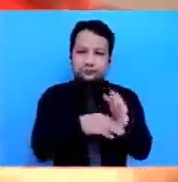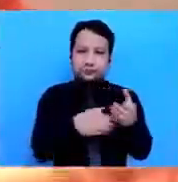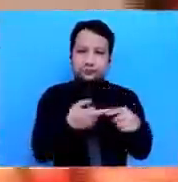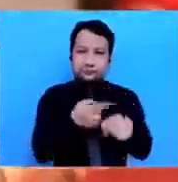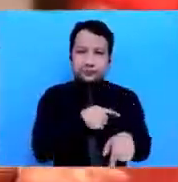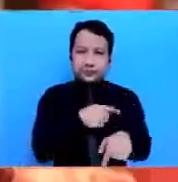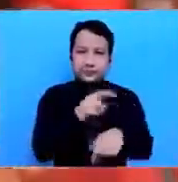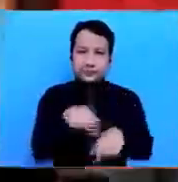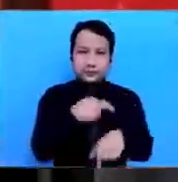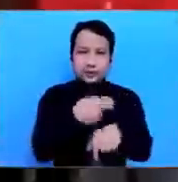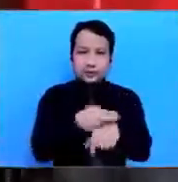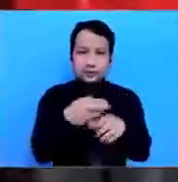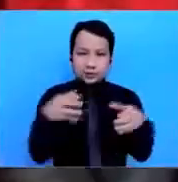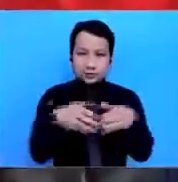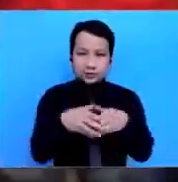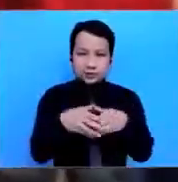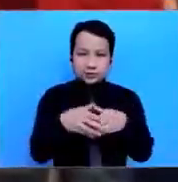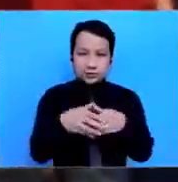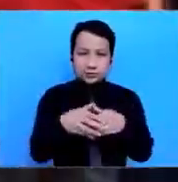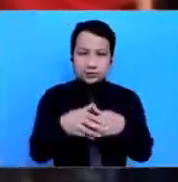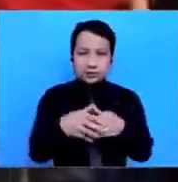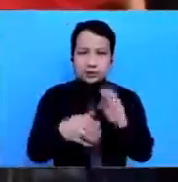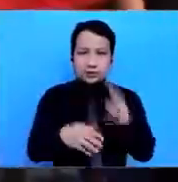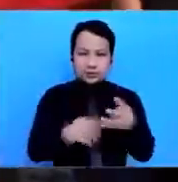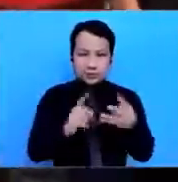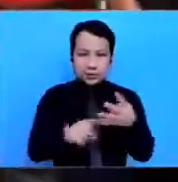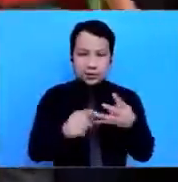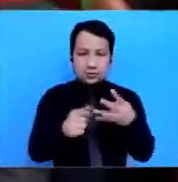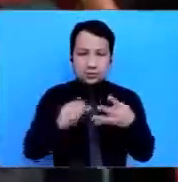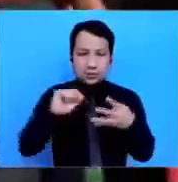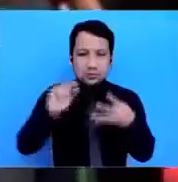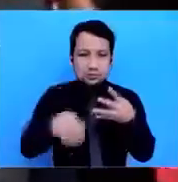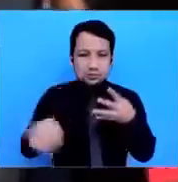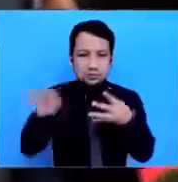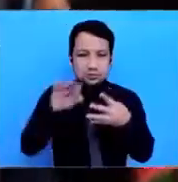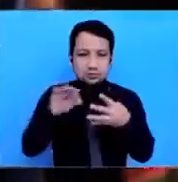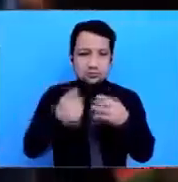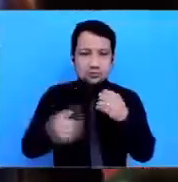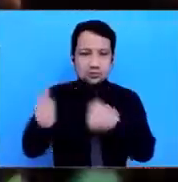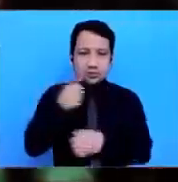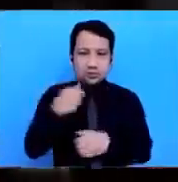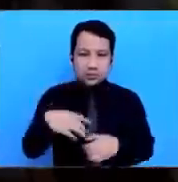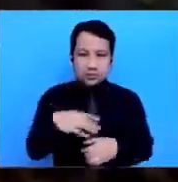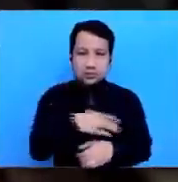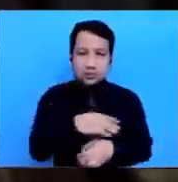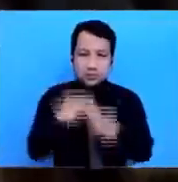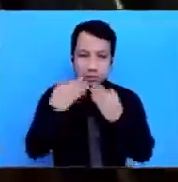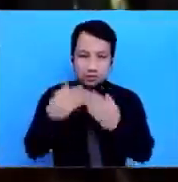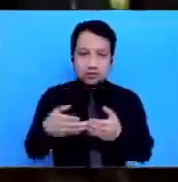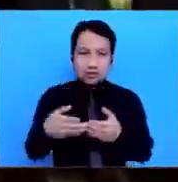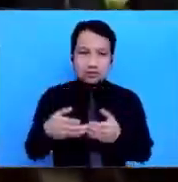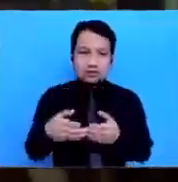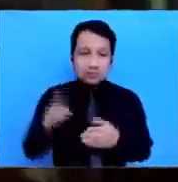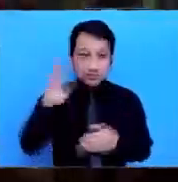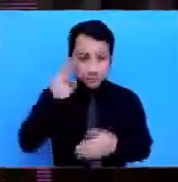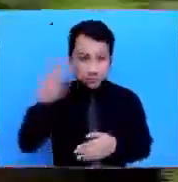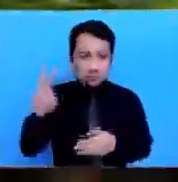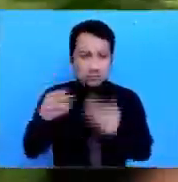National Unity Party na pang-apat sa pinakamalaking partido sa Kamara. Nagpasalamat naman dyan ang kampo ni Marcos